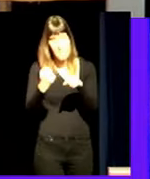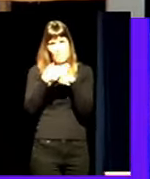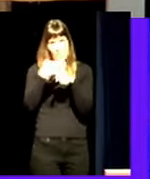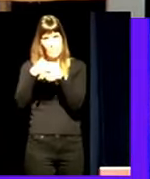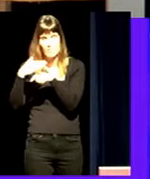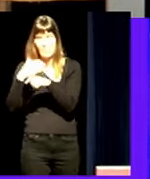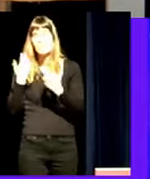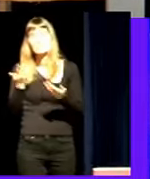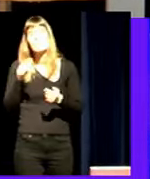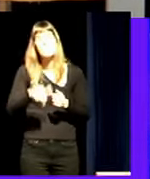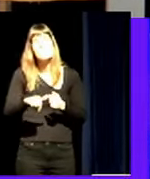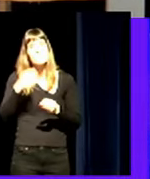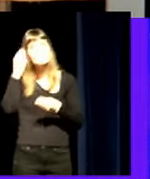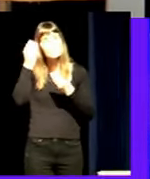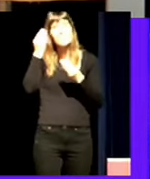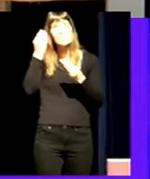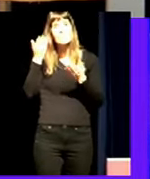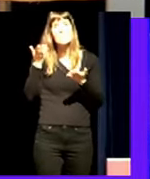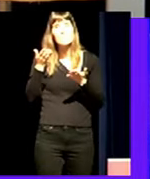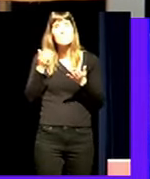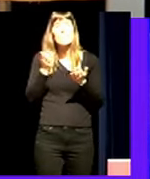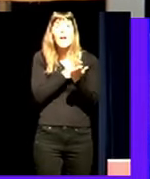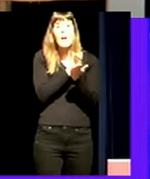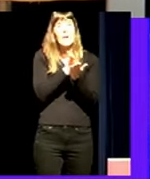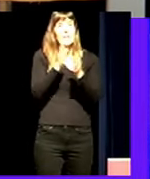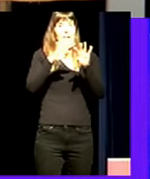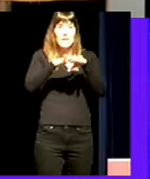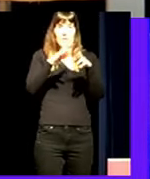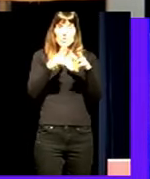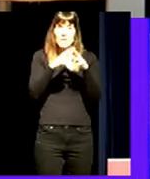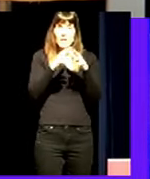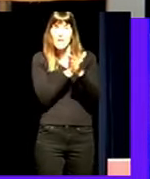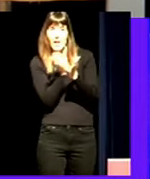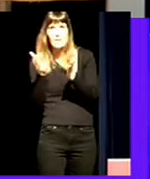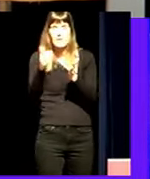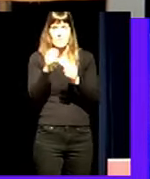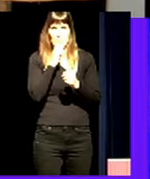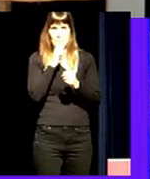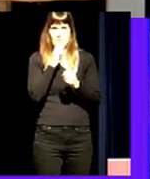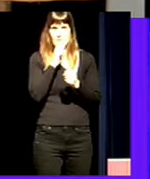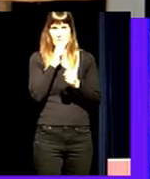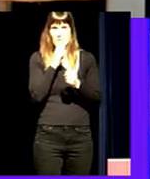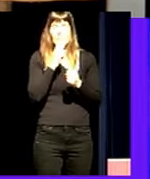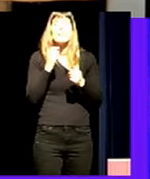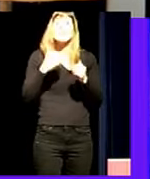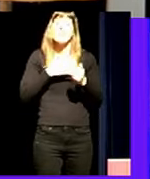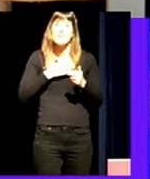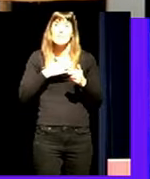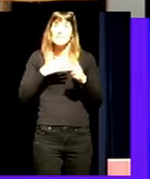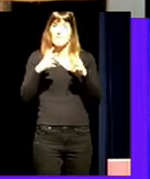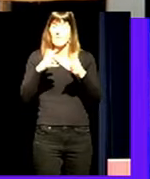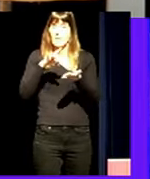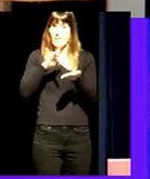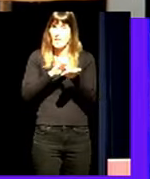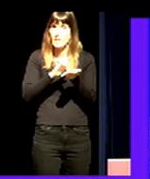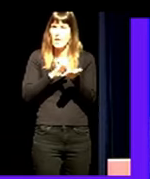da, zer egin handezakegu guk eta zenotatako alternatibak ditugu. Ez bilatzeko, zen da uste dut, ongizate digitala bilatzea oso zaila izango